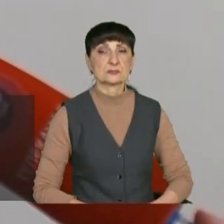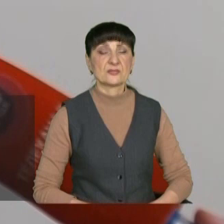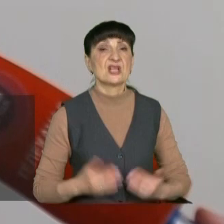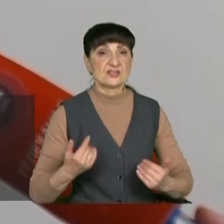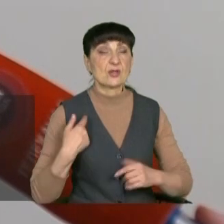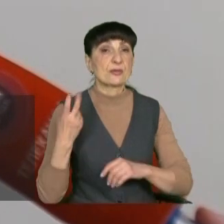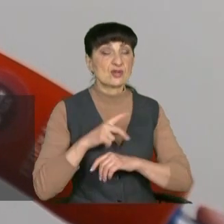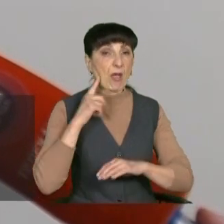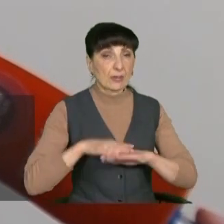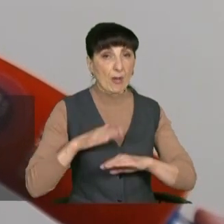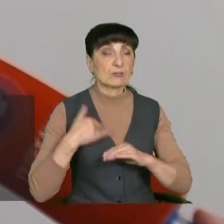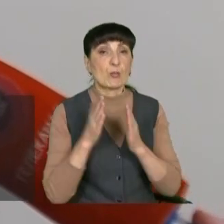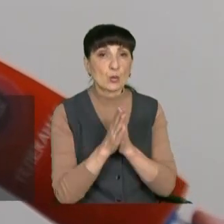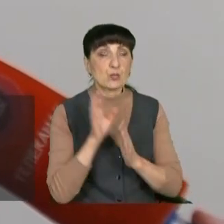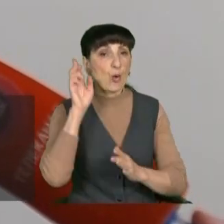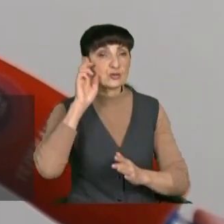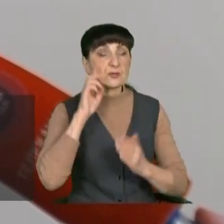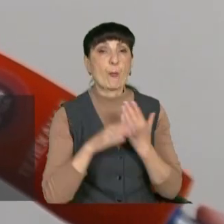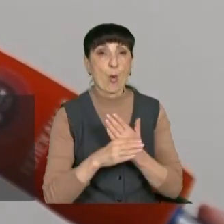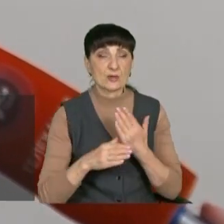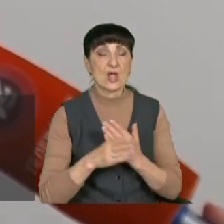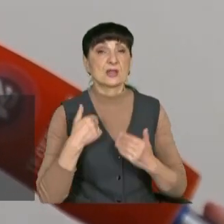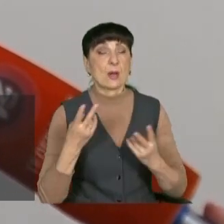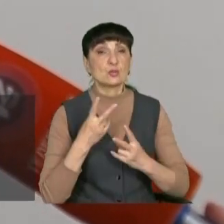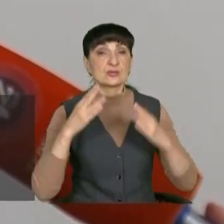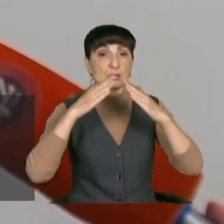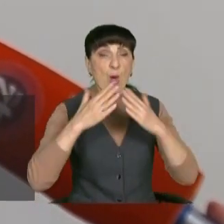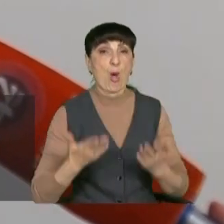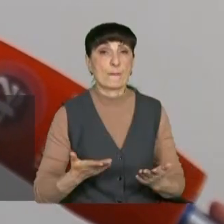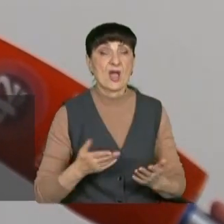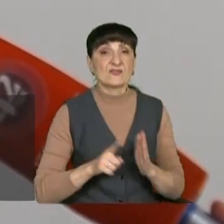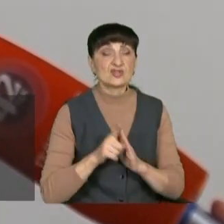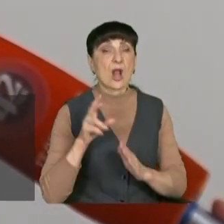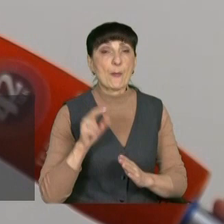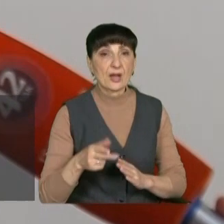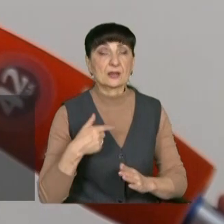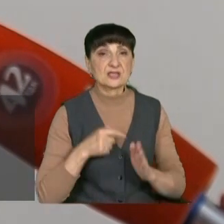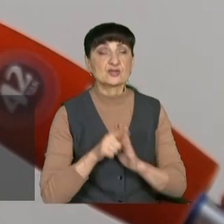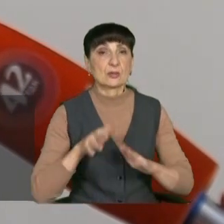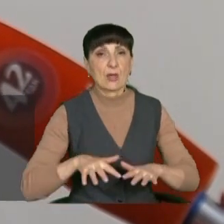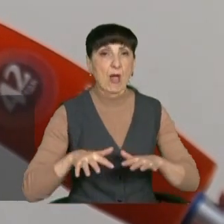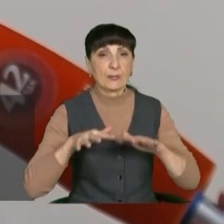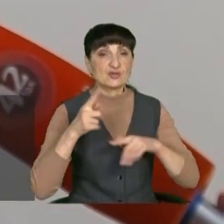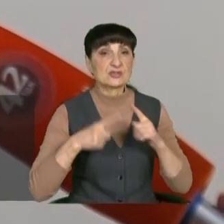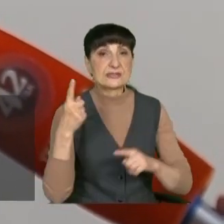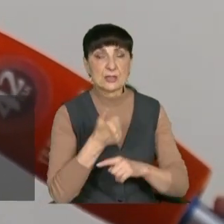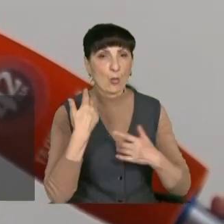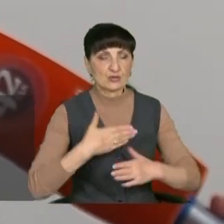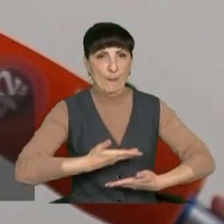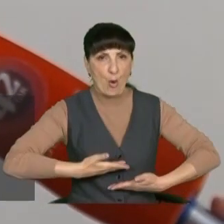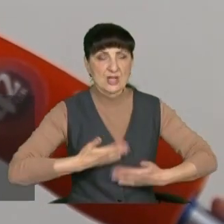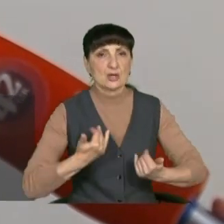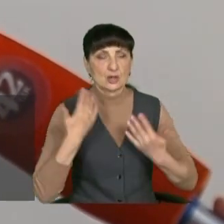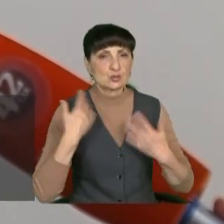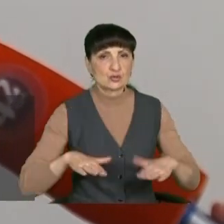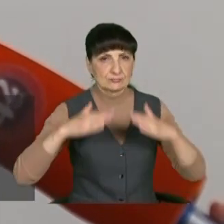Сегодня я пришла в Акимат. Мы просим у государства помощи. Нам нужна крыша над головой. В начале апреля нас начало топить. Через неделю вода была по пояс. Сейчас